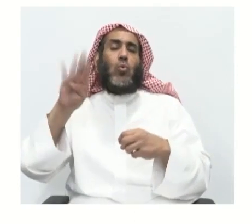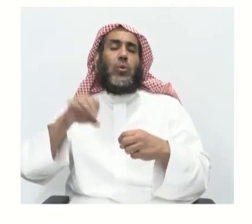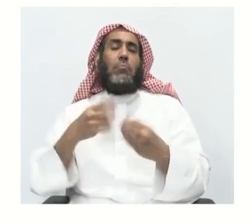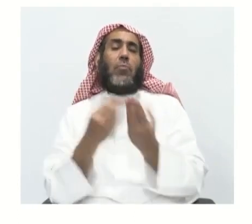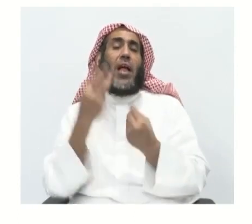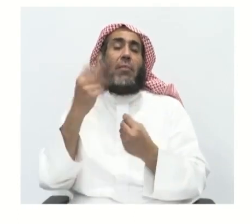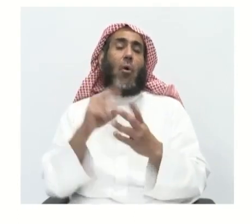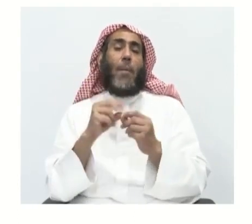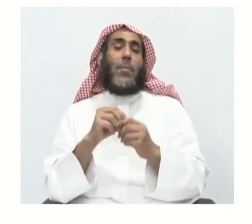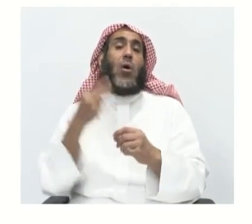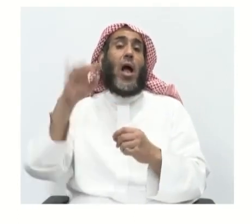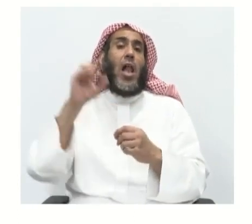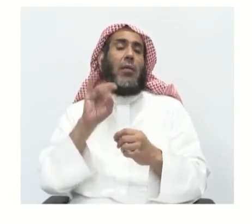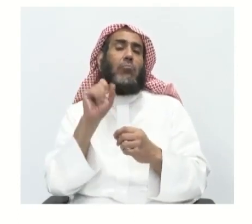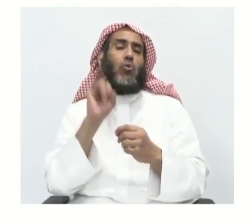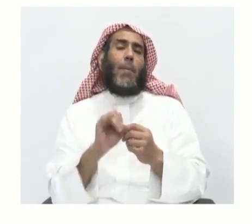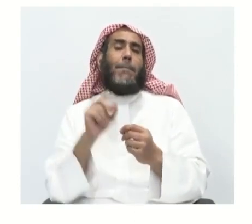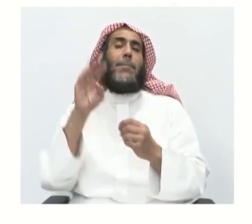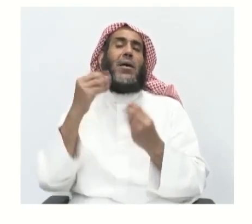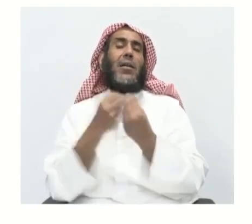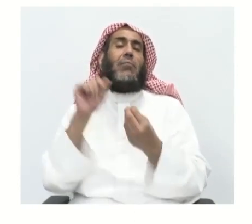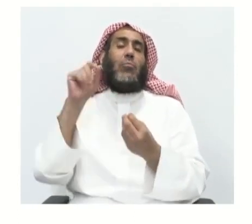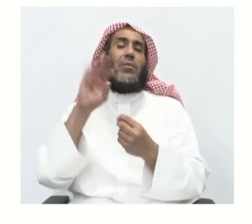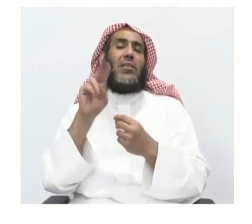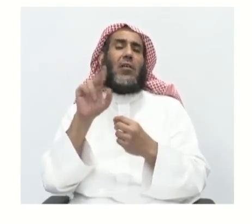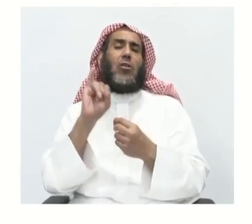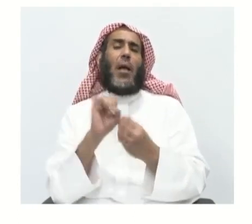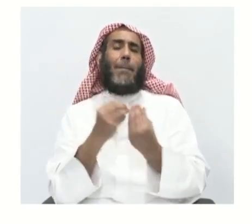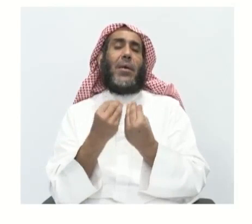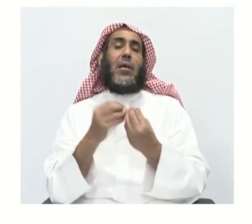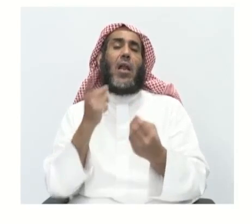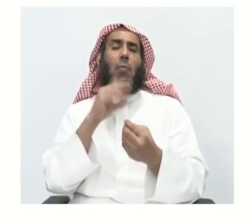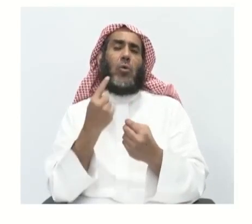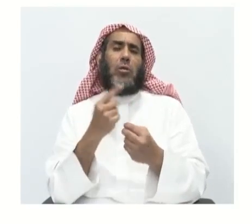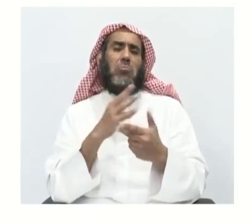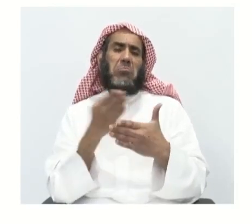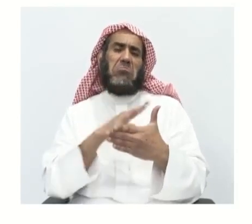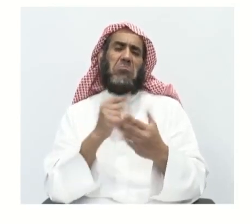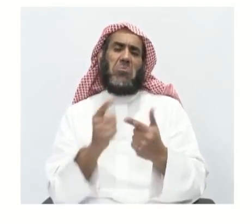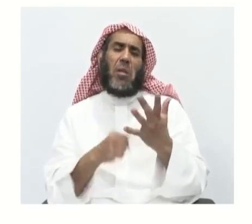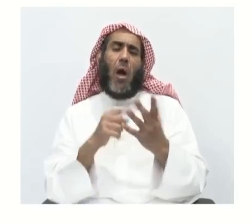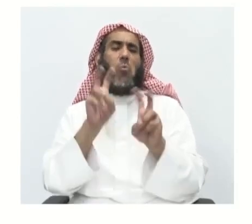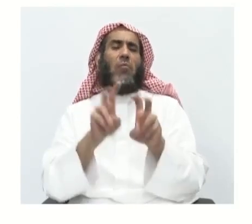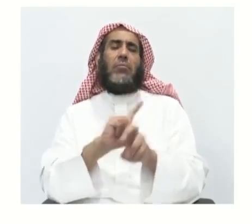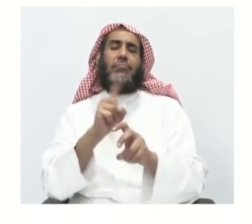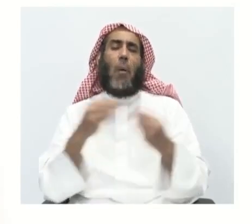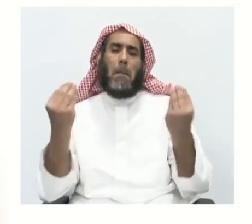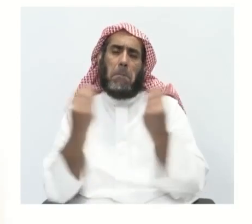مكونه من علمتم الكاف ايضا زائد التاء وقد وصلت هنا الكلمتان لان احداها لا يمكن ان يبدا بها او يوقف